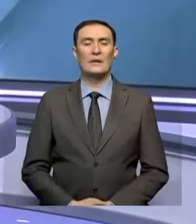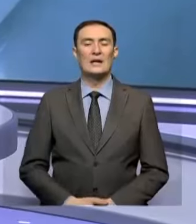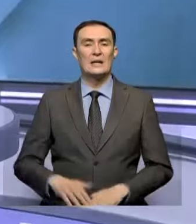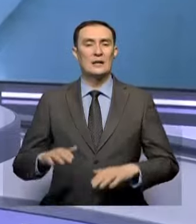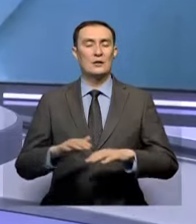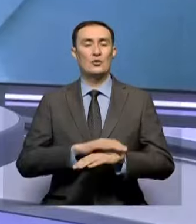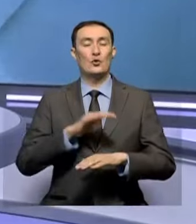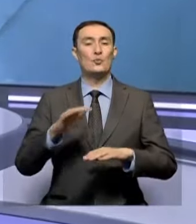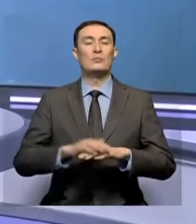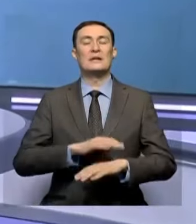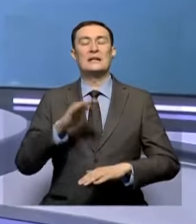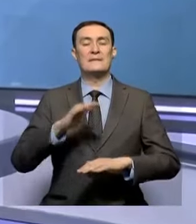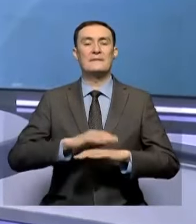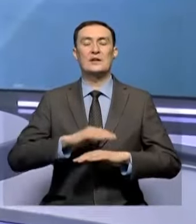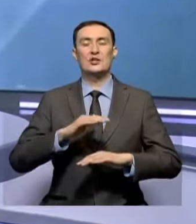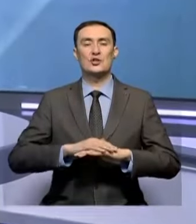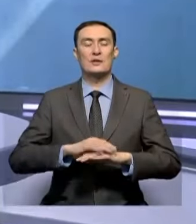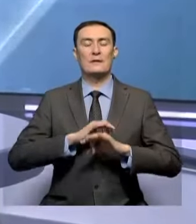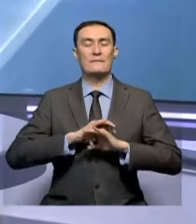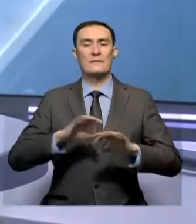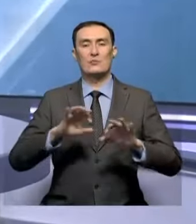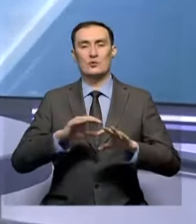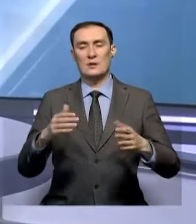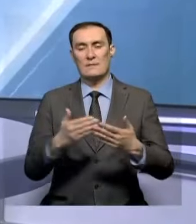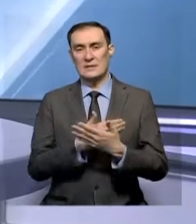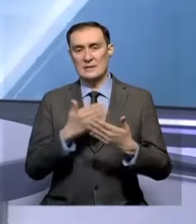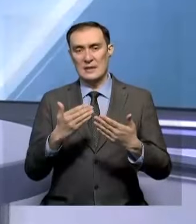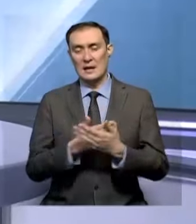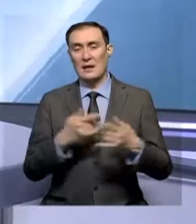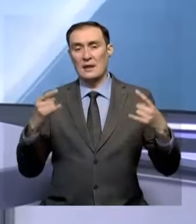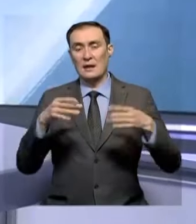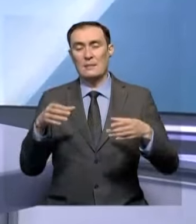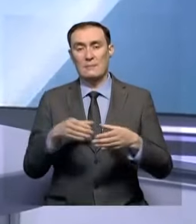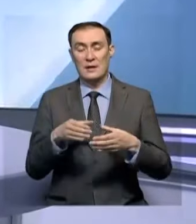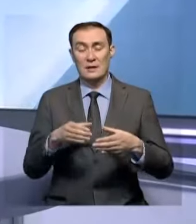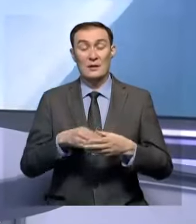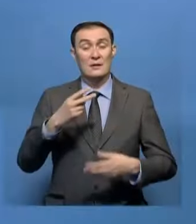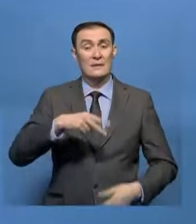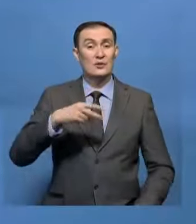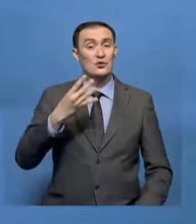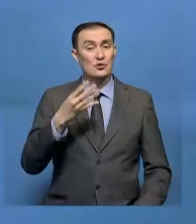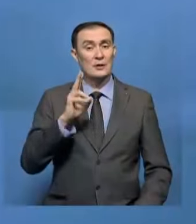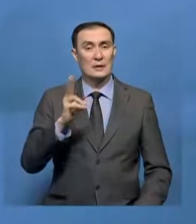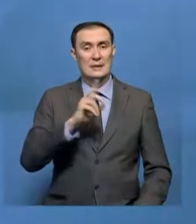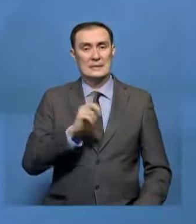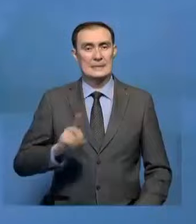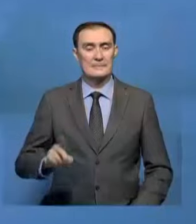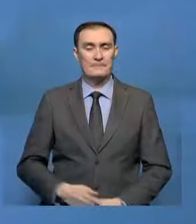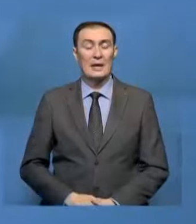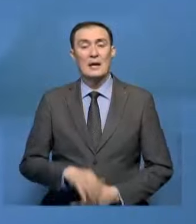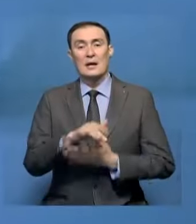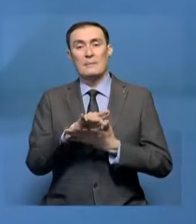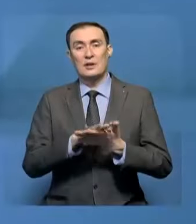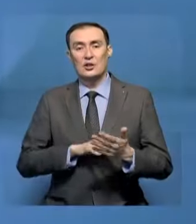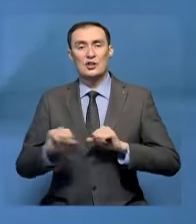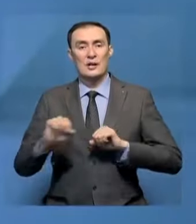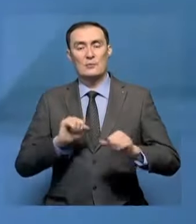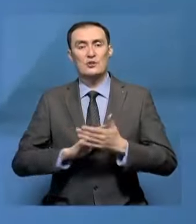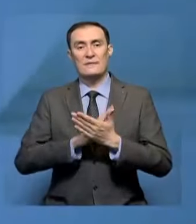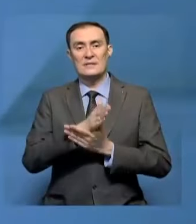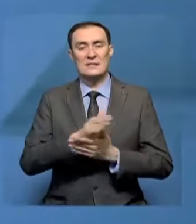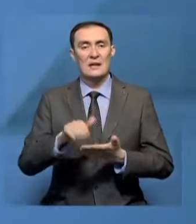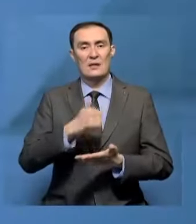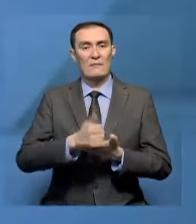новости в эфире в студии Гульнара Нда голова сурдоперевод Хасан Исраилов Здравствуйте продолжается Рабочая поездка главы